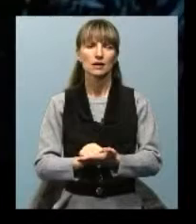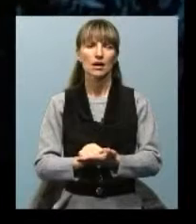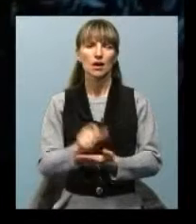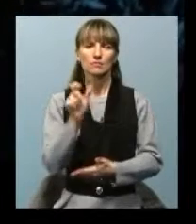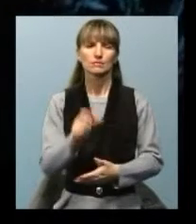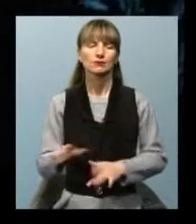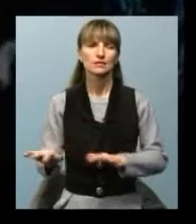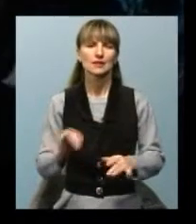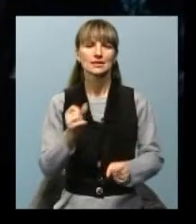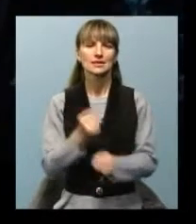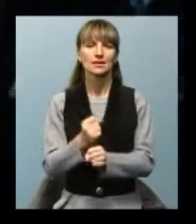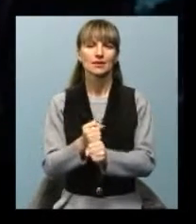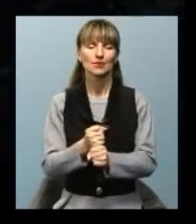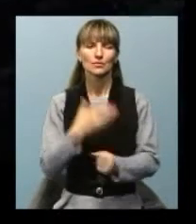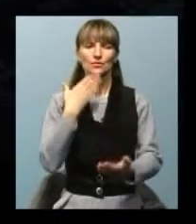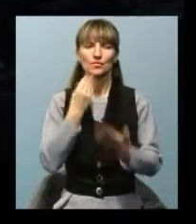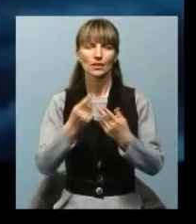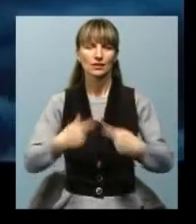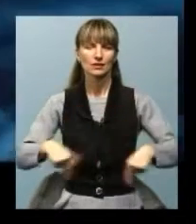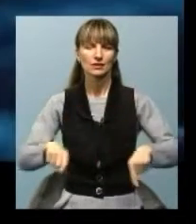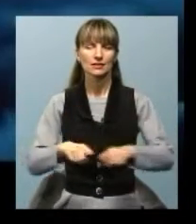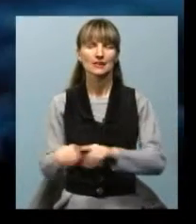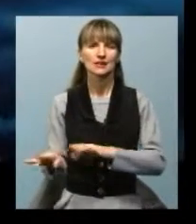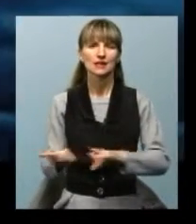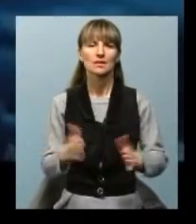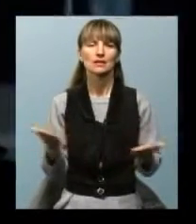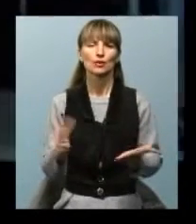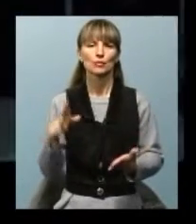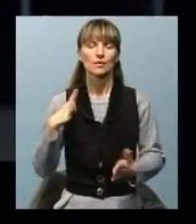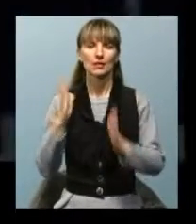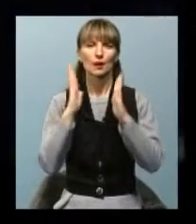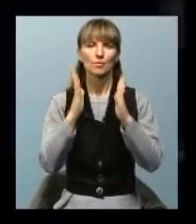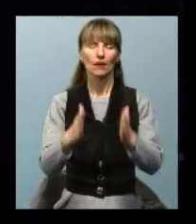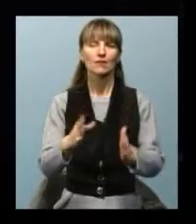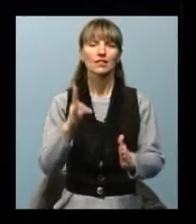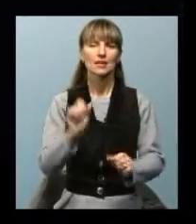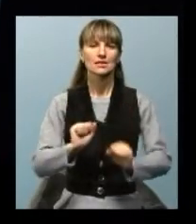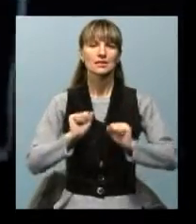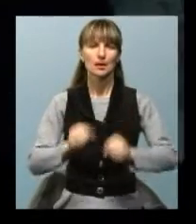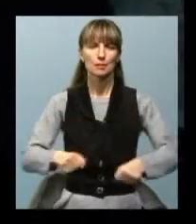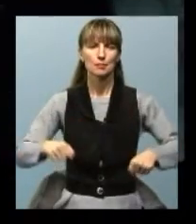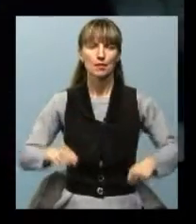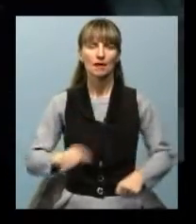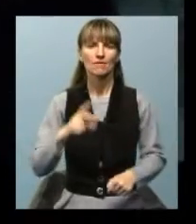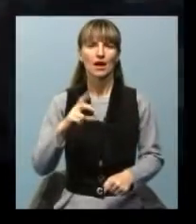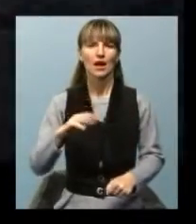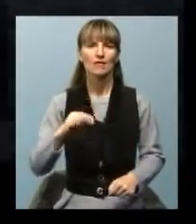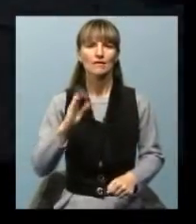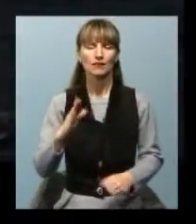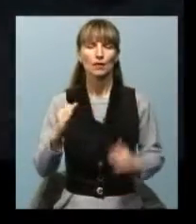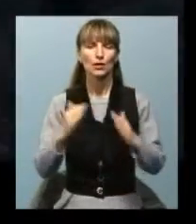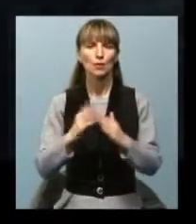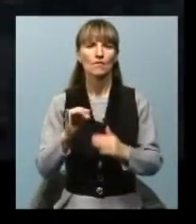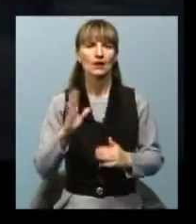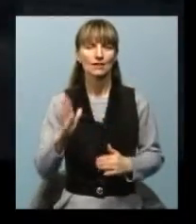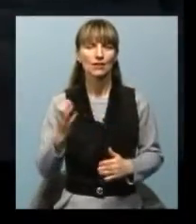діяльністю і навіть створила власну організацію, діяльність якої була спрямована на захист прав ельфів-домовиків. А